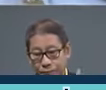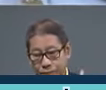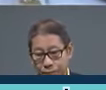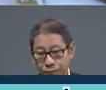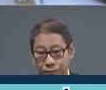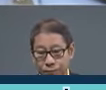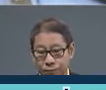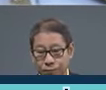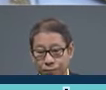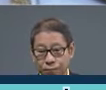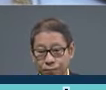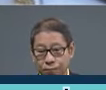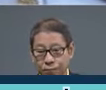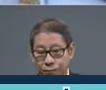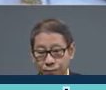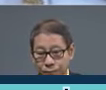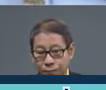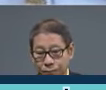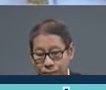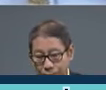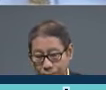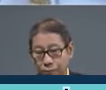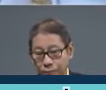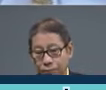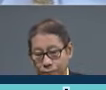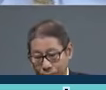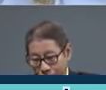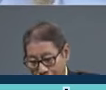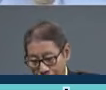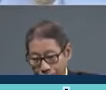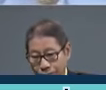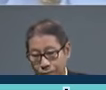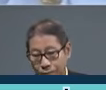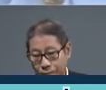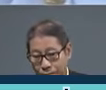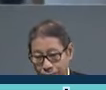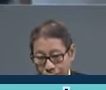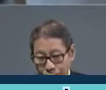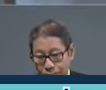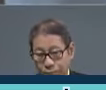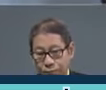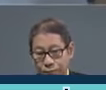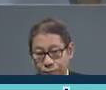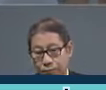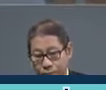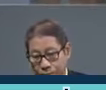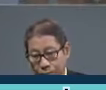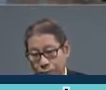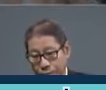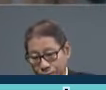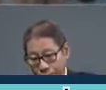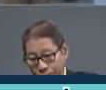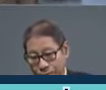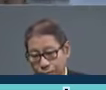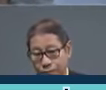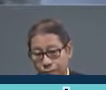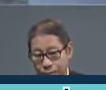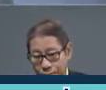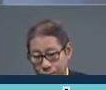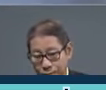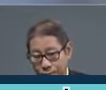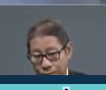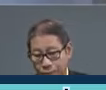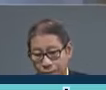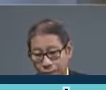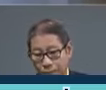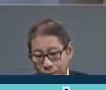ตนเป็นข้าราชการที่ดีและพลังของแผ่นดินมีความซื่อสัตย์สุจริตเจริญรอยตามเบื้องพระยุคลบาทมุ่งมั่นแน่